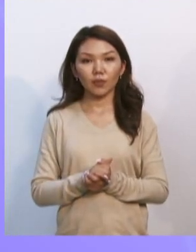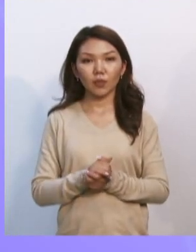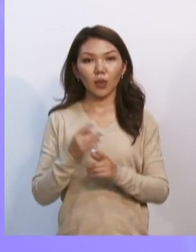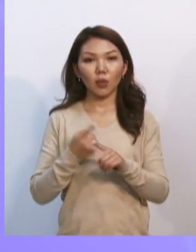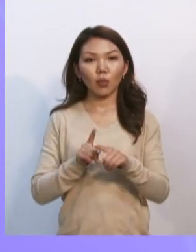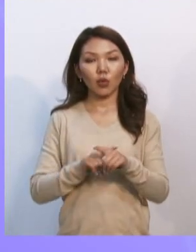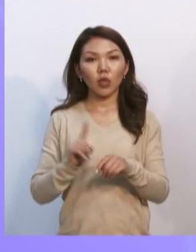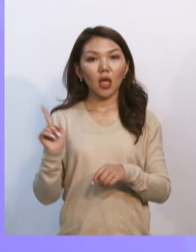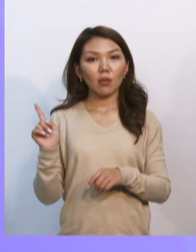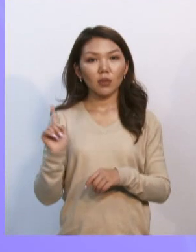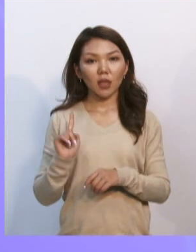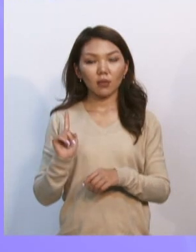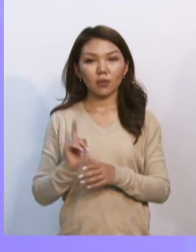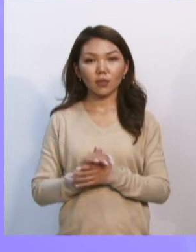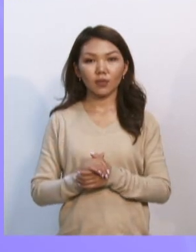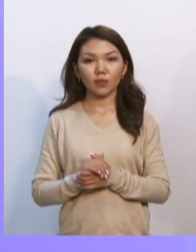Бул эмне?